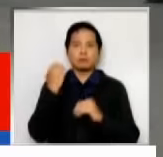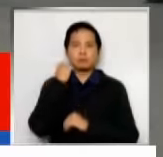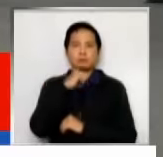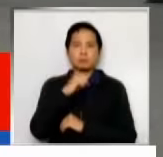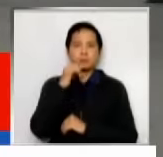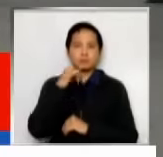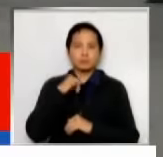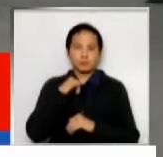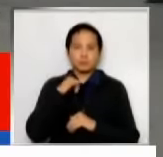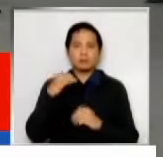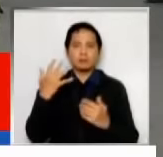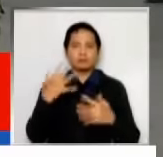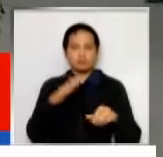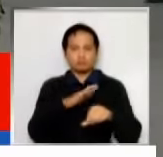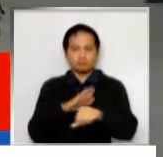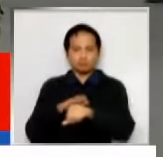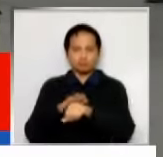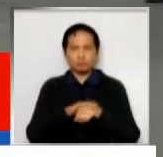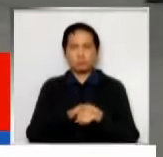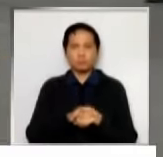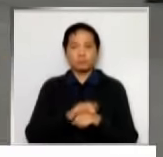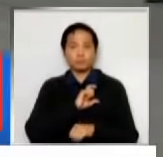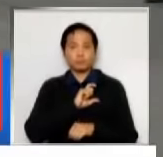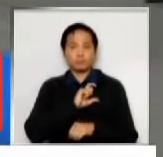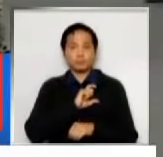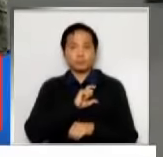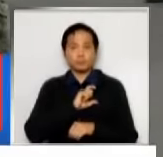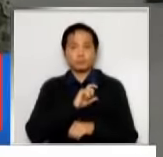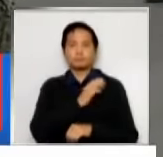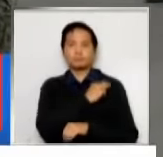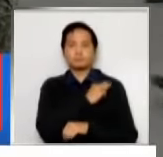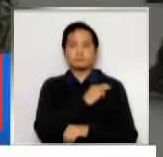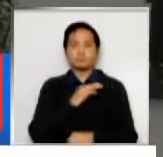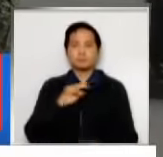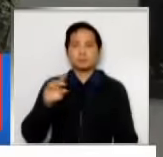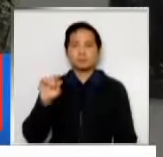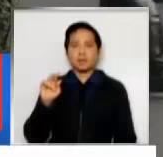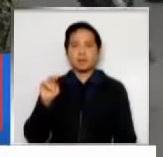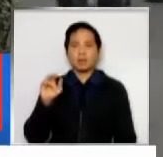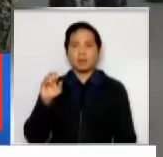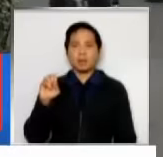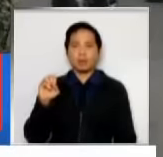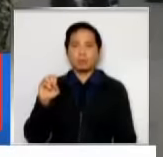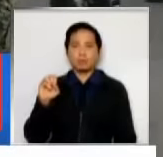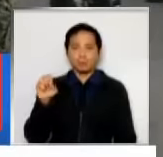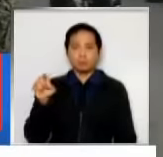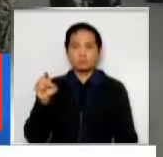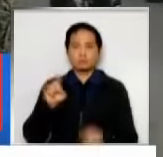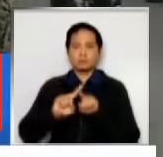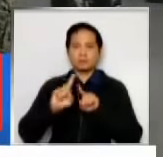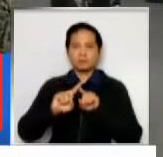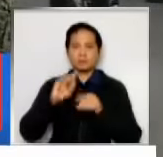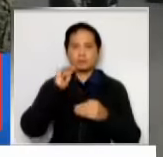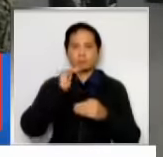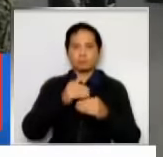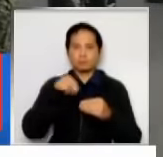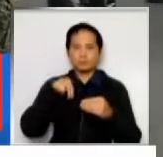si NCRPO Chief Major General Vicente Danau Jr. sa ilang checkpoint dito sa Southern Police